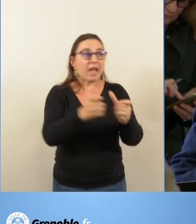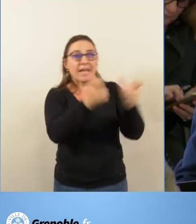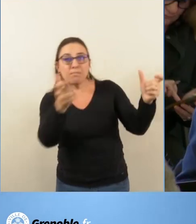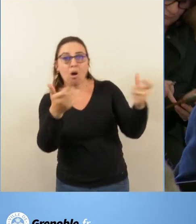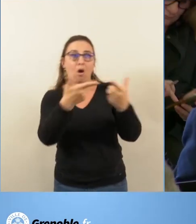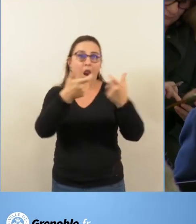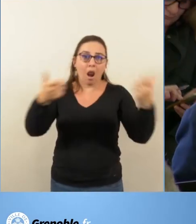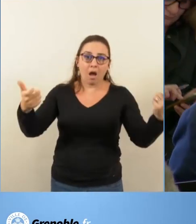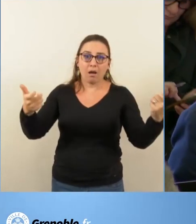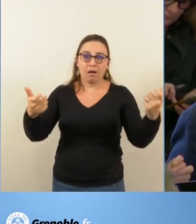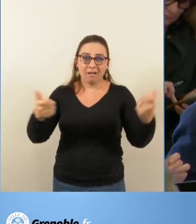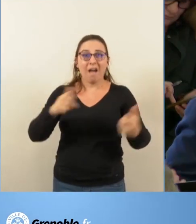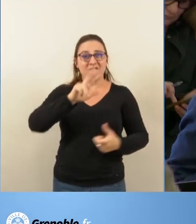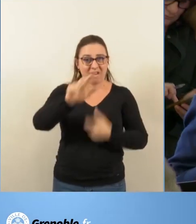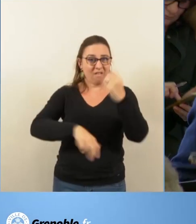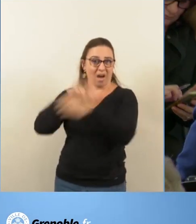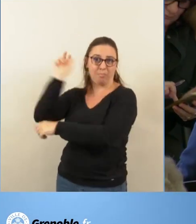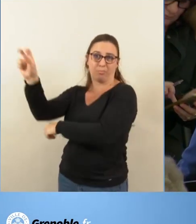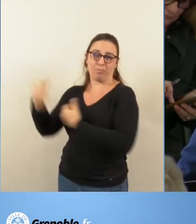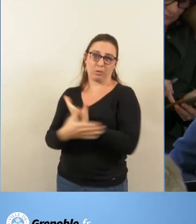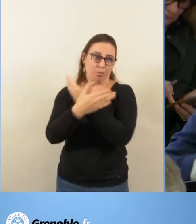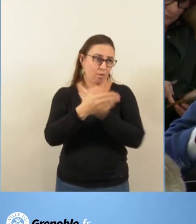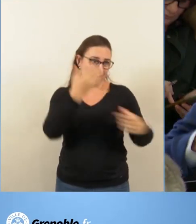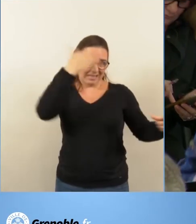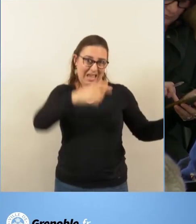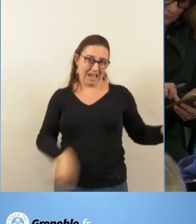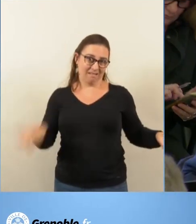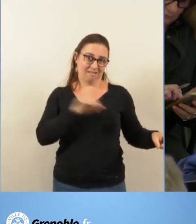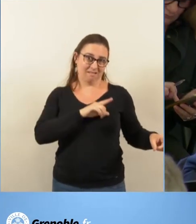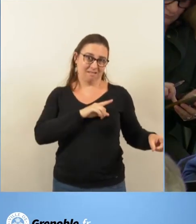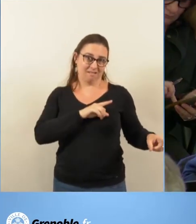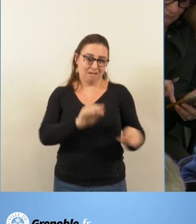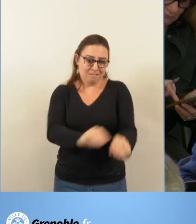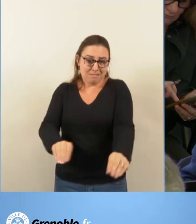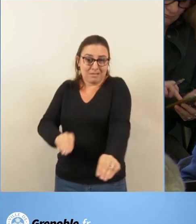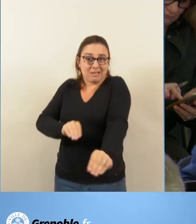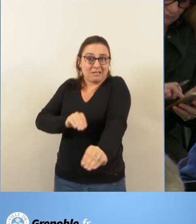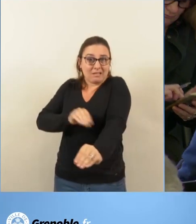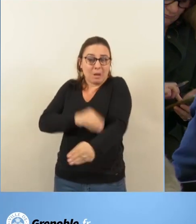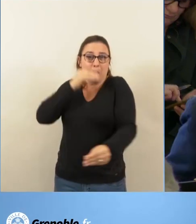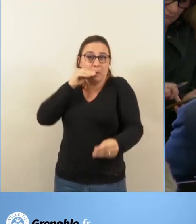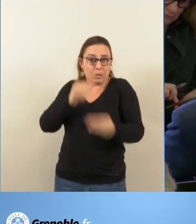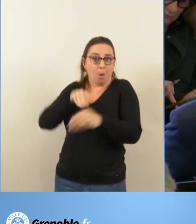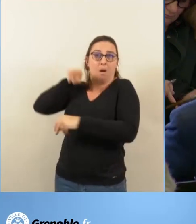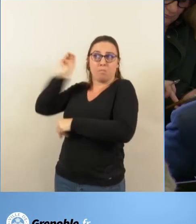seront d'intérêt métropolitain vous le savez tous autour de la table et plus ils ne seront tôt d'une certaine manière plus la ville de Grenoble